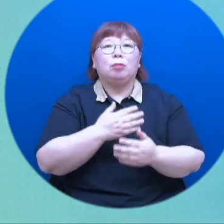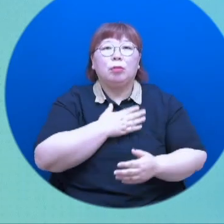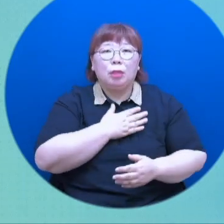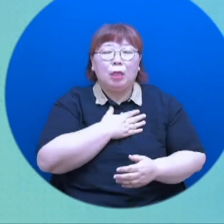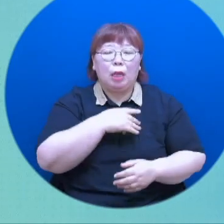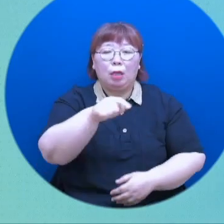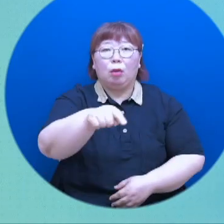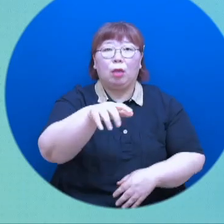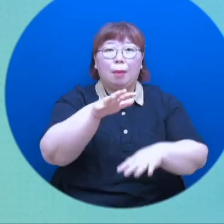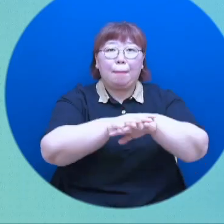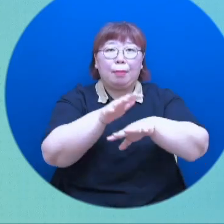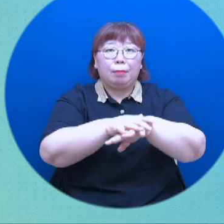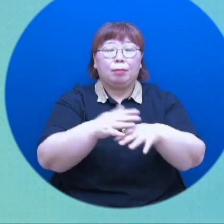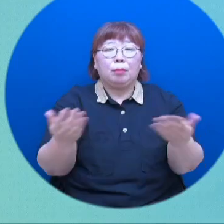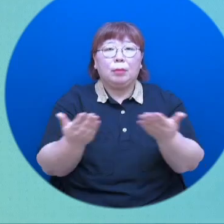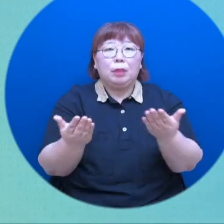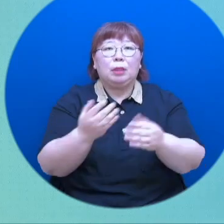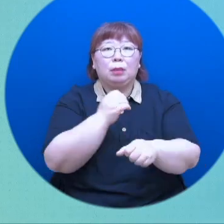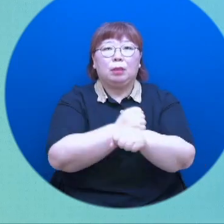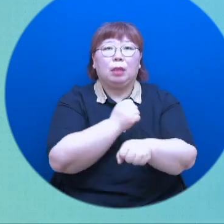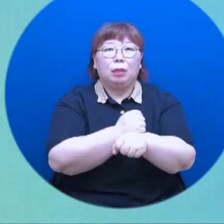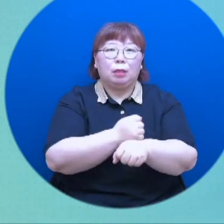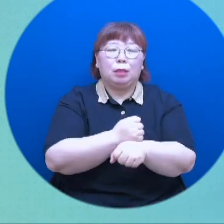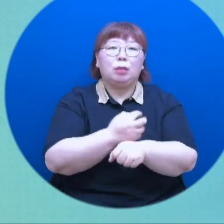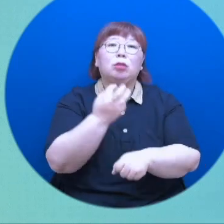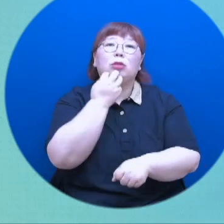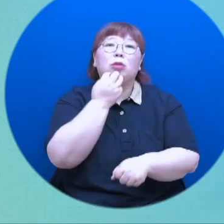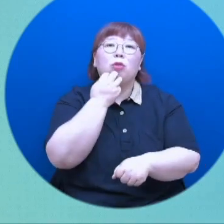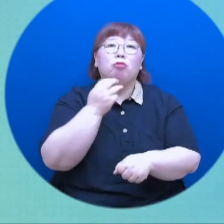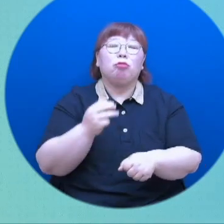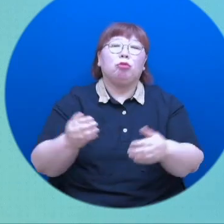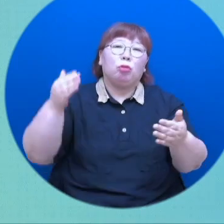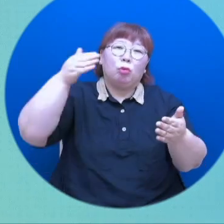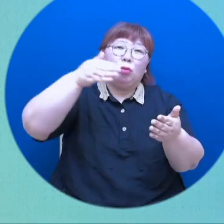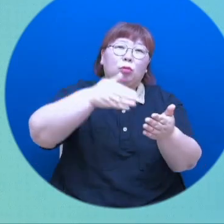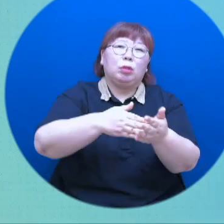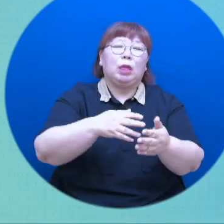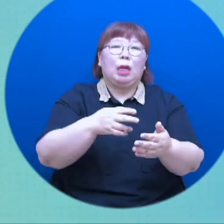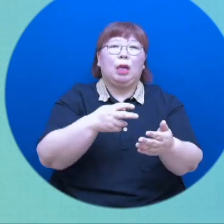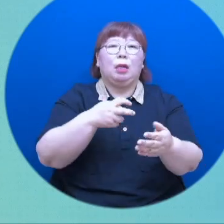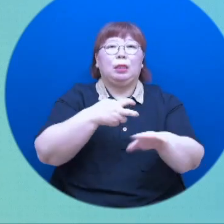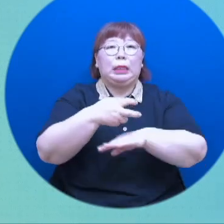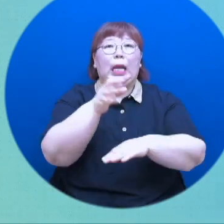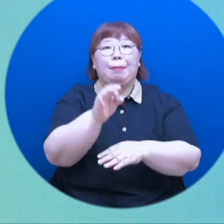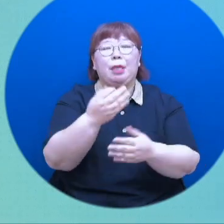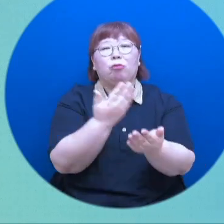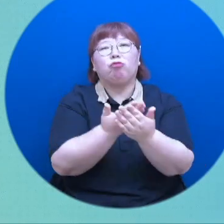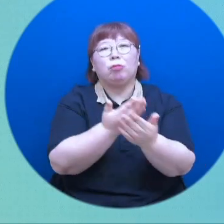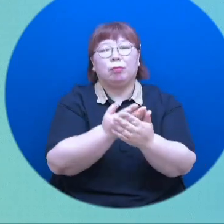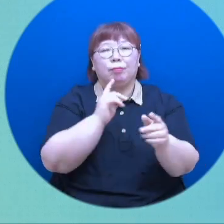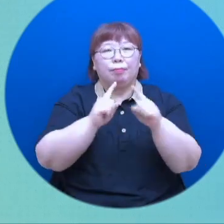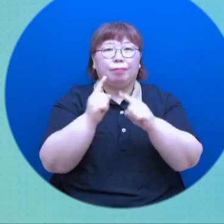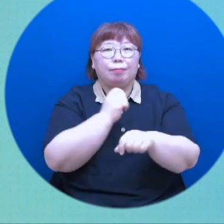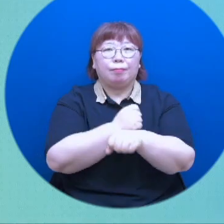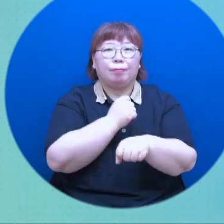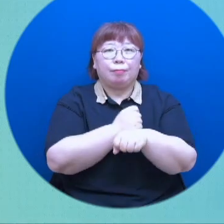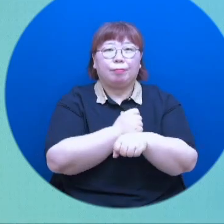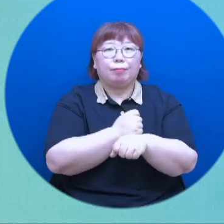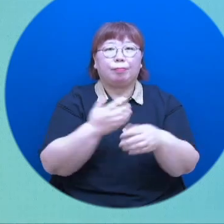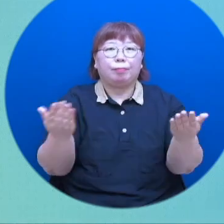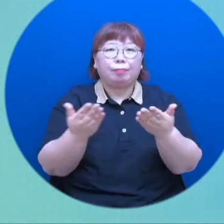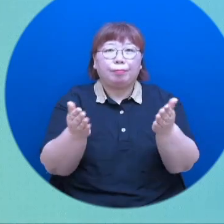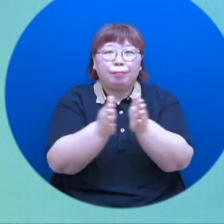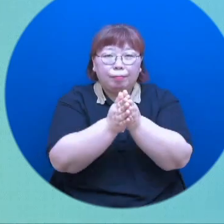과수원에 일할 터이니 서울 갈 차비만 좀 주세요 요청을 했어요. 그랬더니 그분이 일을